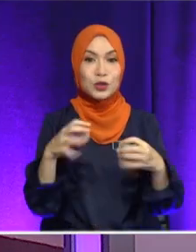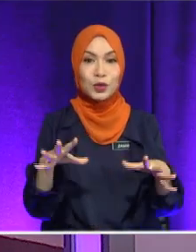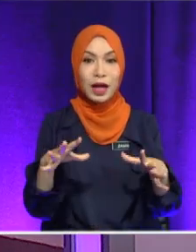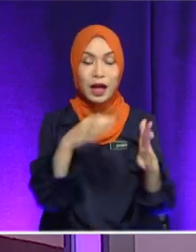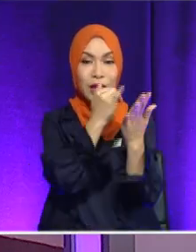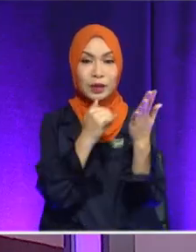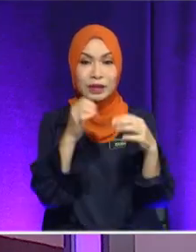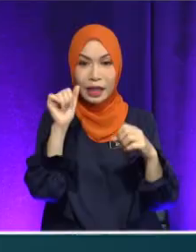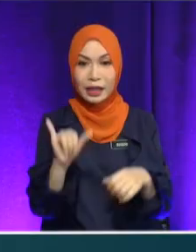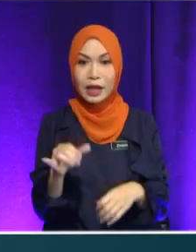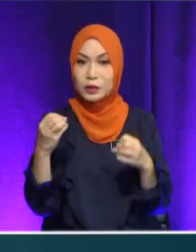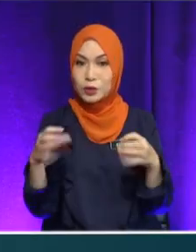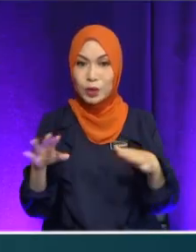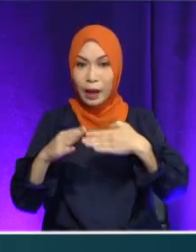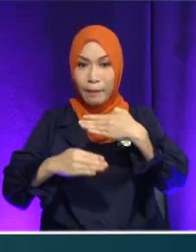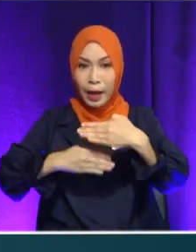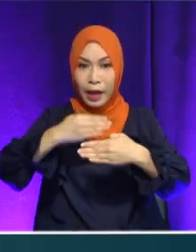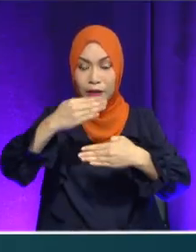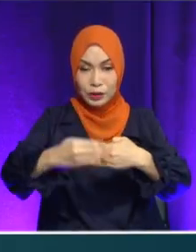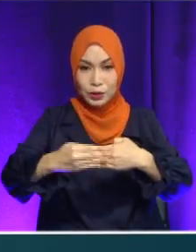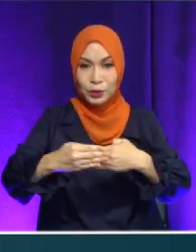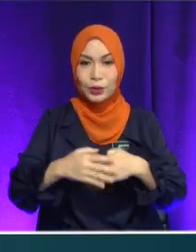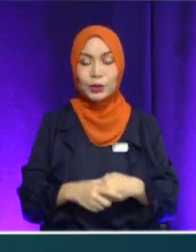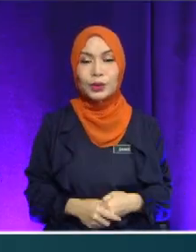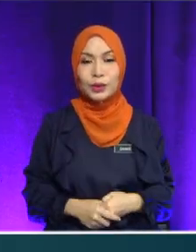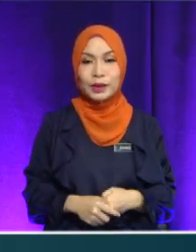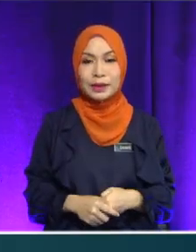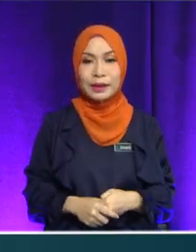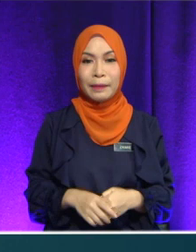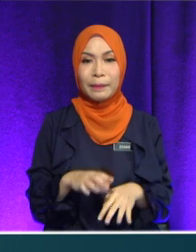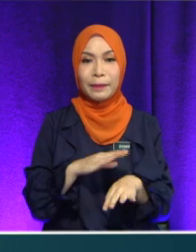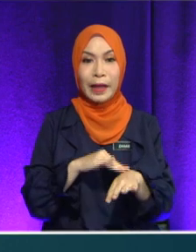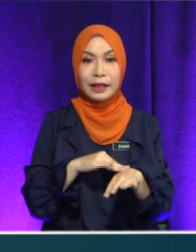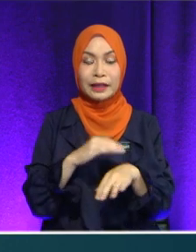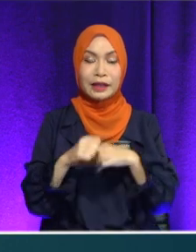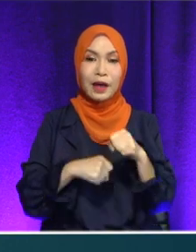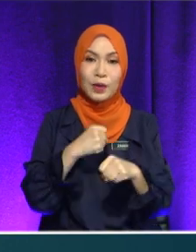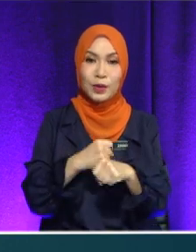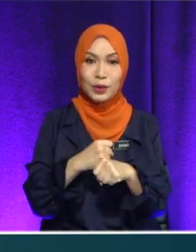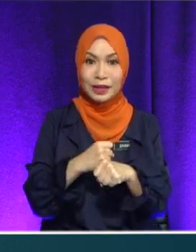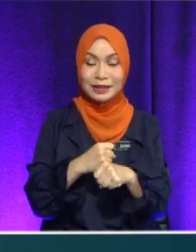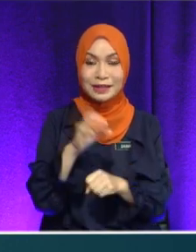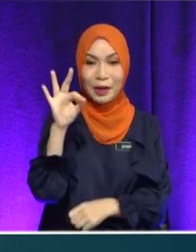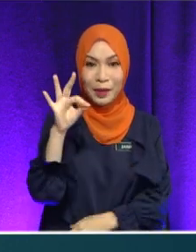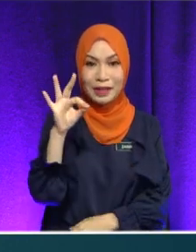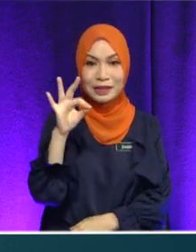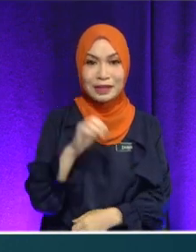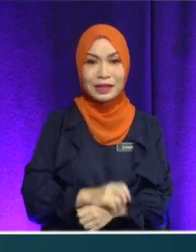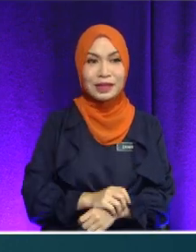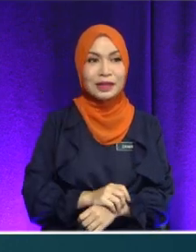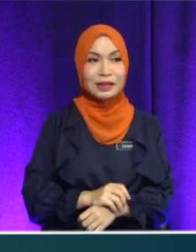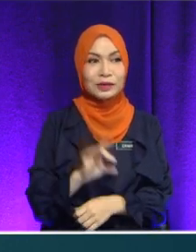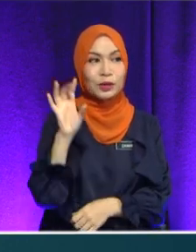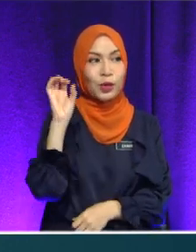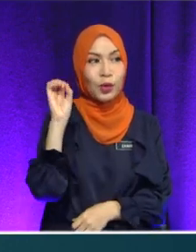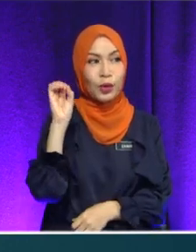pada 1950 hingga 1970 70 di sini di sini pop ini berbagai teknik